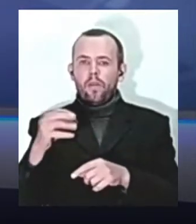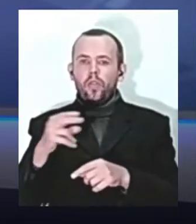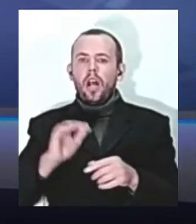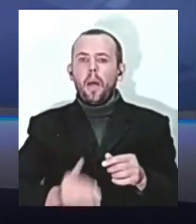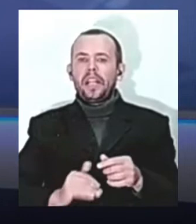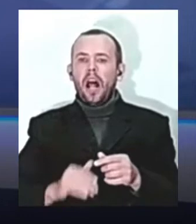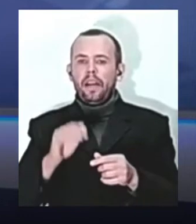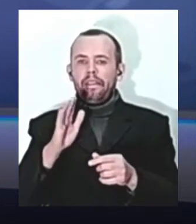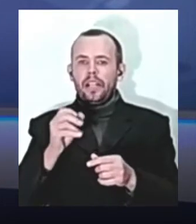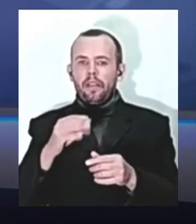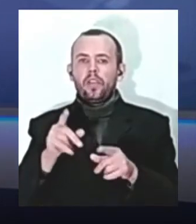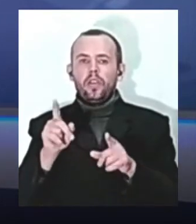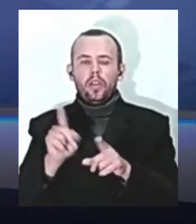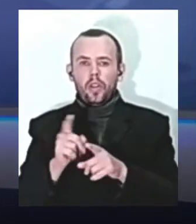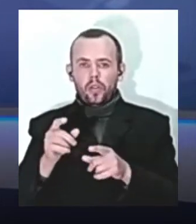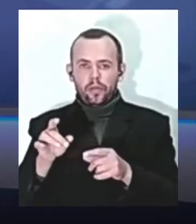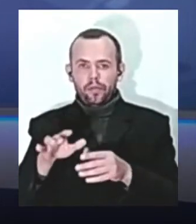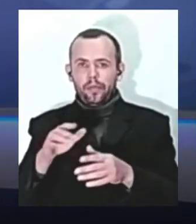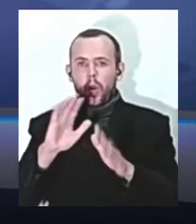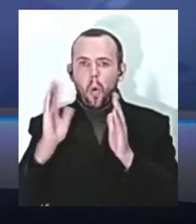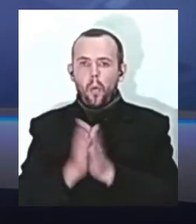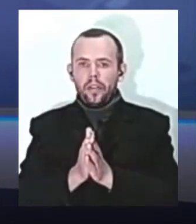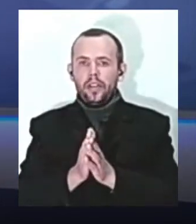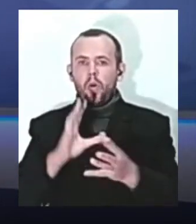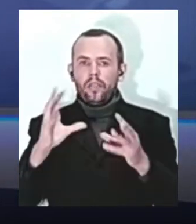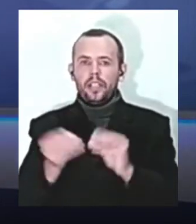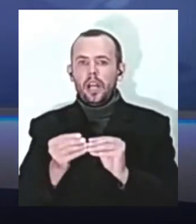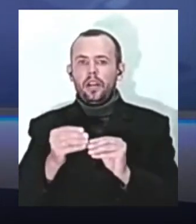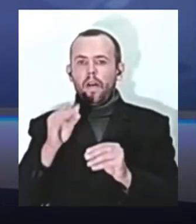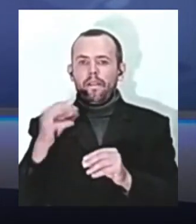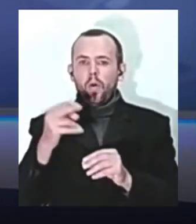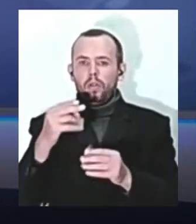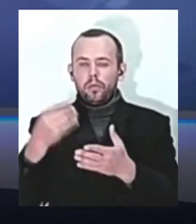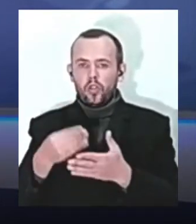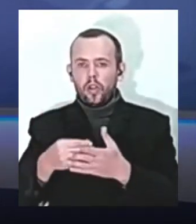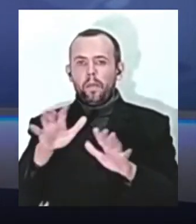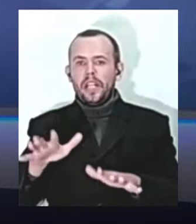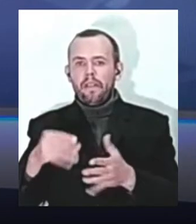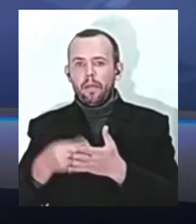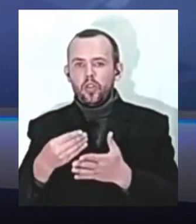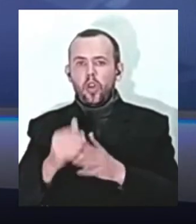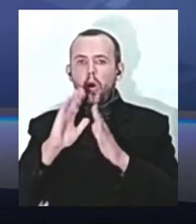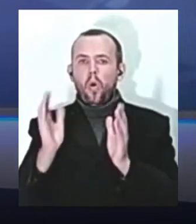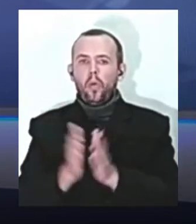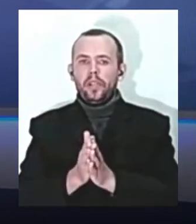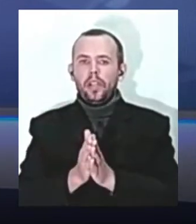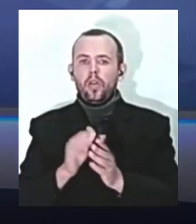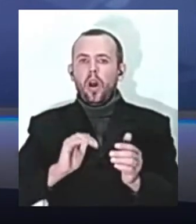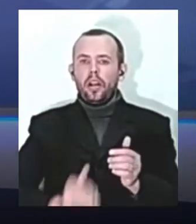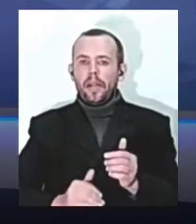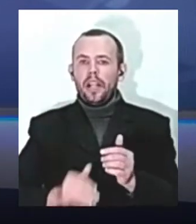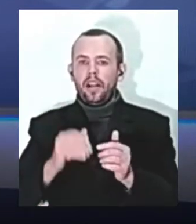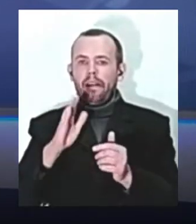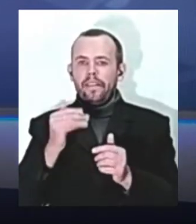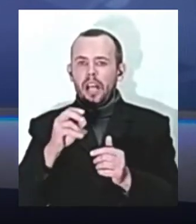є в рейтингу. Ось обсяг загальний фонд бюджету, місцевого бюджету, обсяг капітальних видатків – це також є в